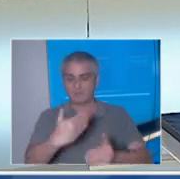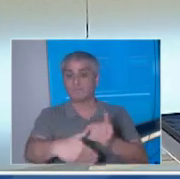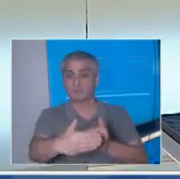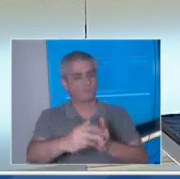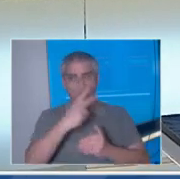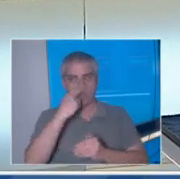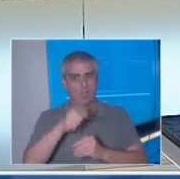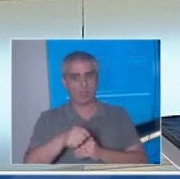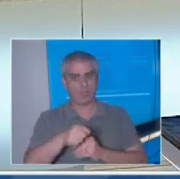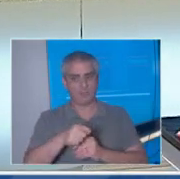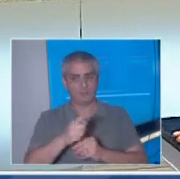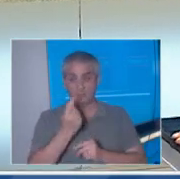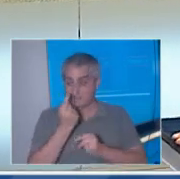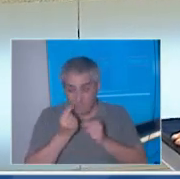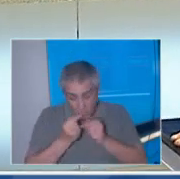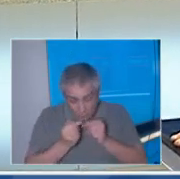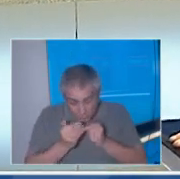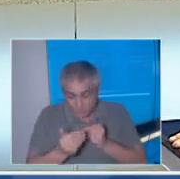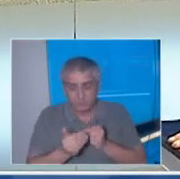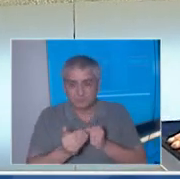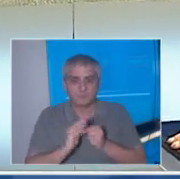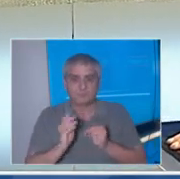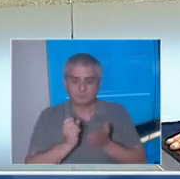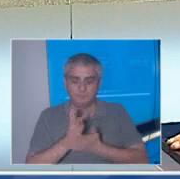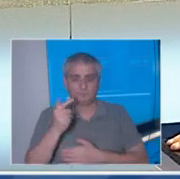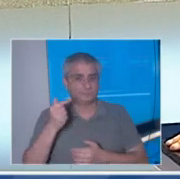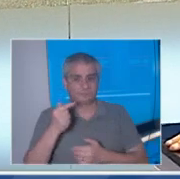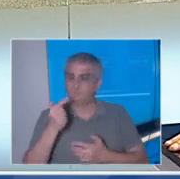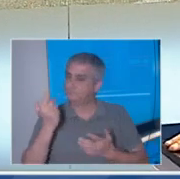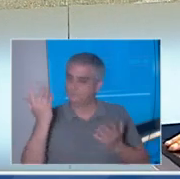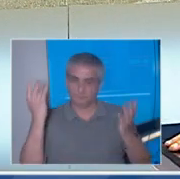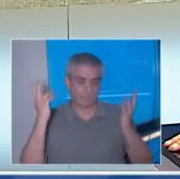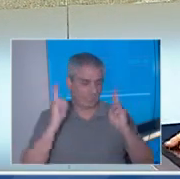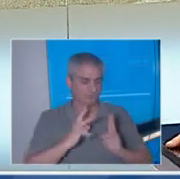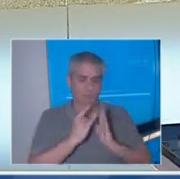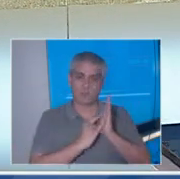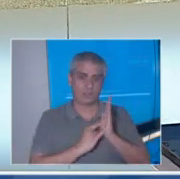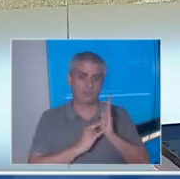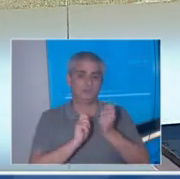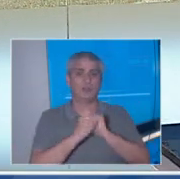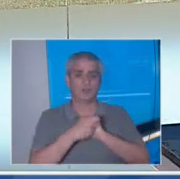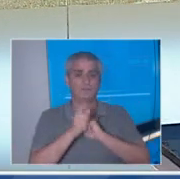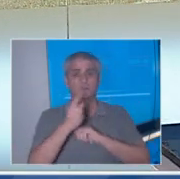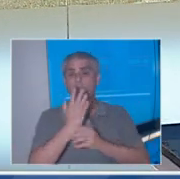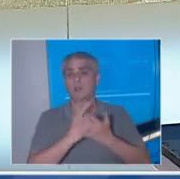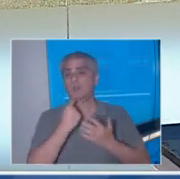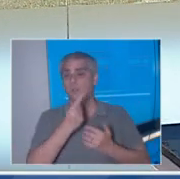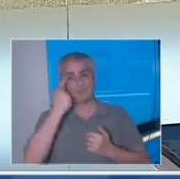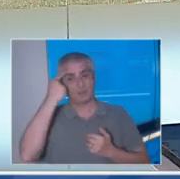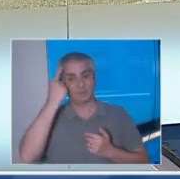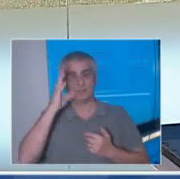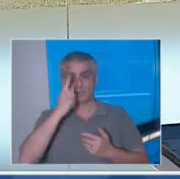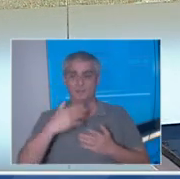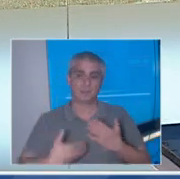קדימה, לא ראה פה רבע צעד קדימה. הפיתורים של גלנט, אפשר להגיד, עצרו את החקיקה של הרפורמה. יש טוענים בימין של איך תדע אם